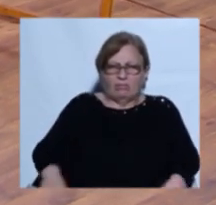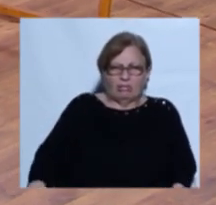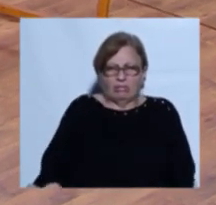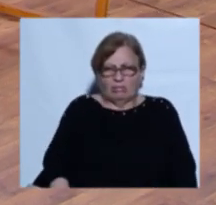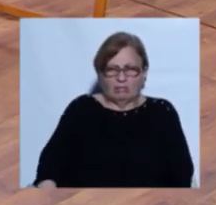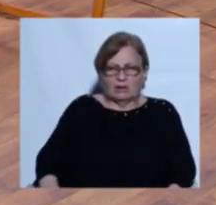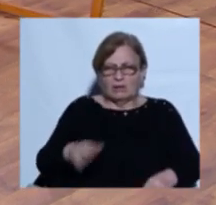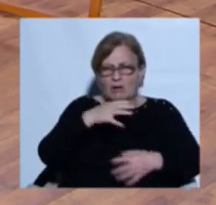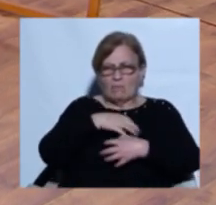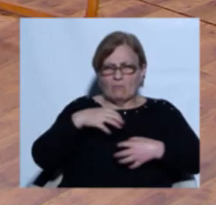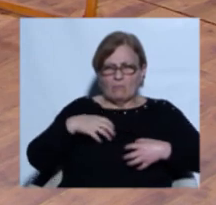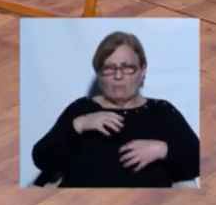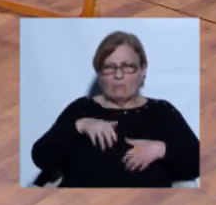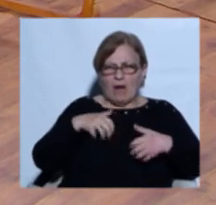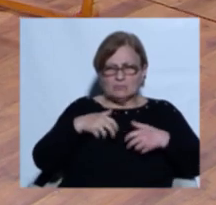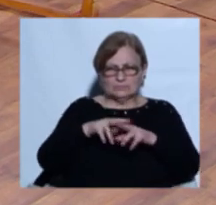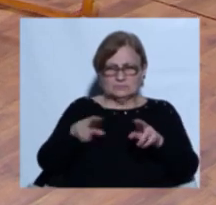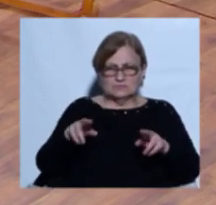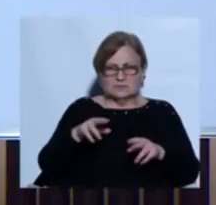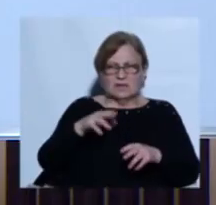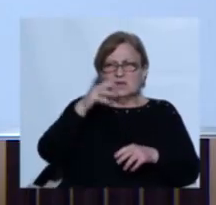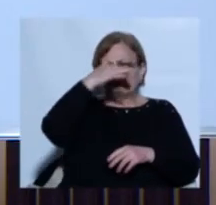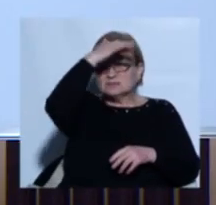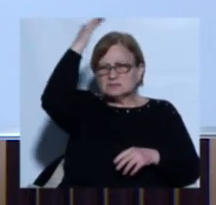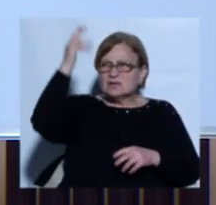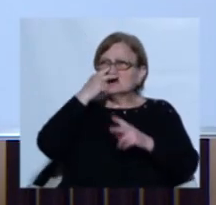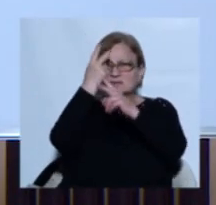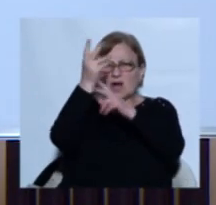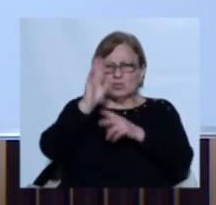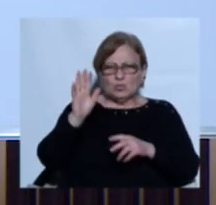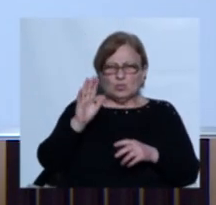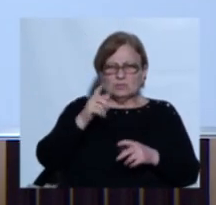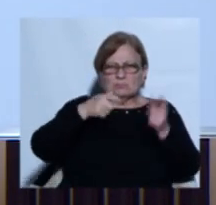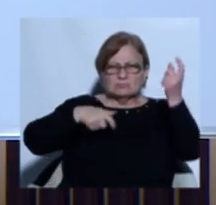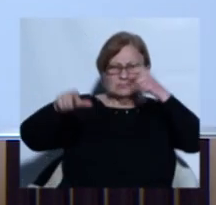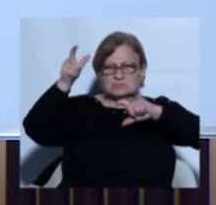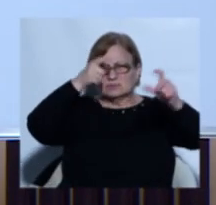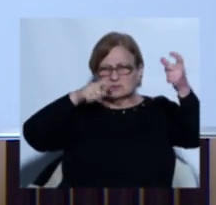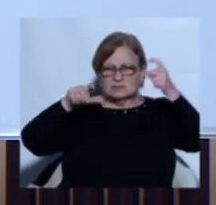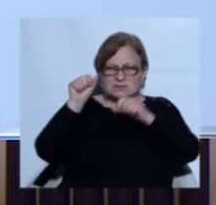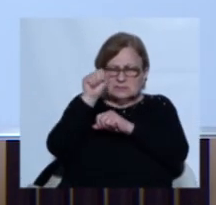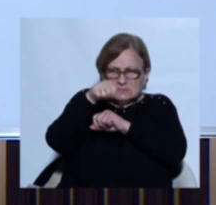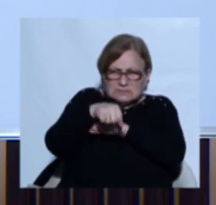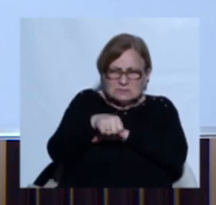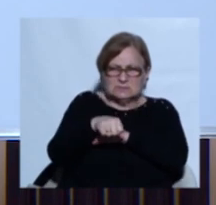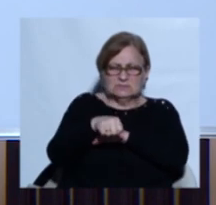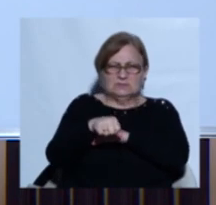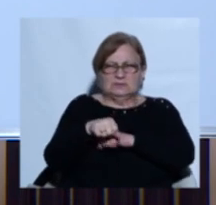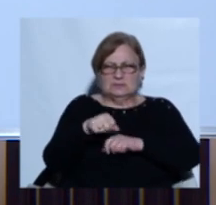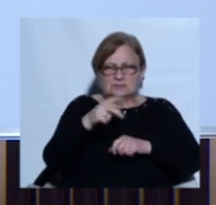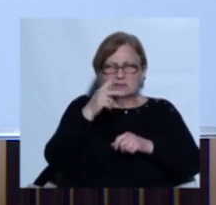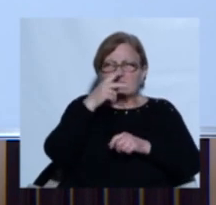არ უნახავთ ცა, არაუხედავთ ცისკენ, თისკენ, ნუ ხა წელში მოხრარისი მეტაფორა იქნება, ამაზე